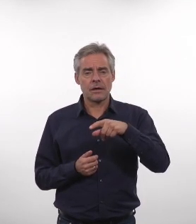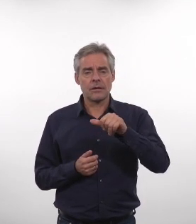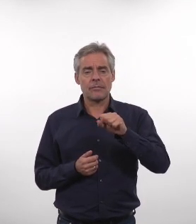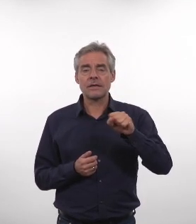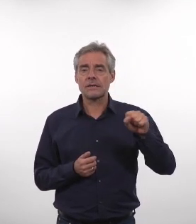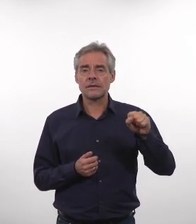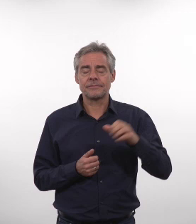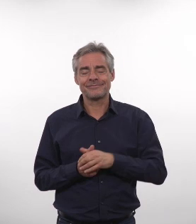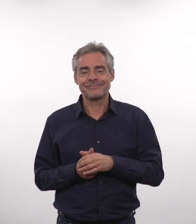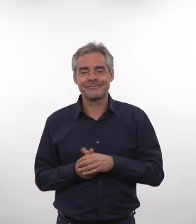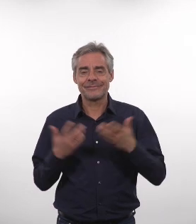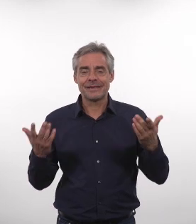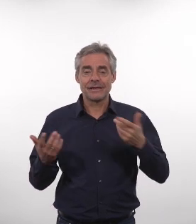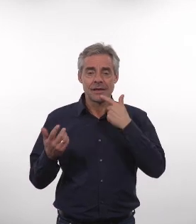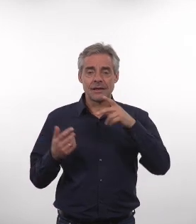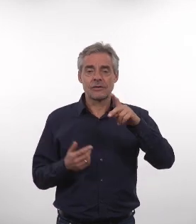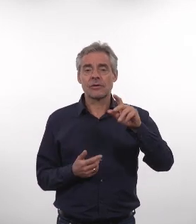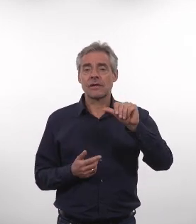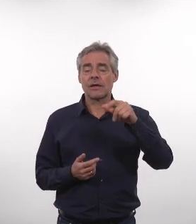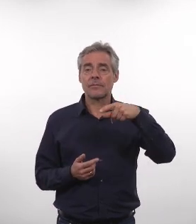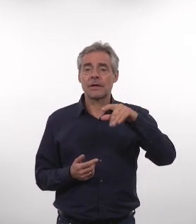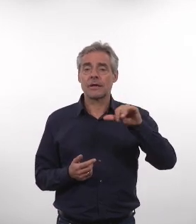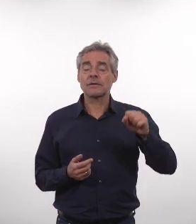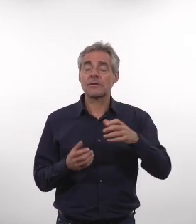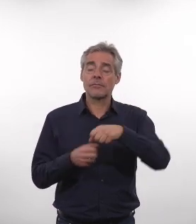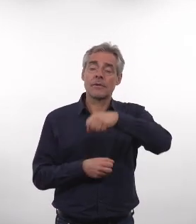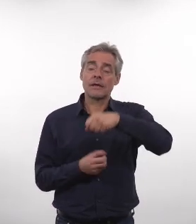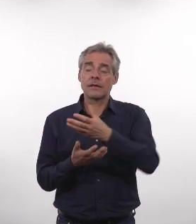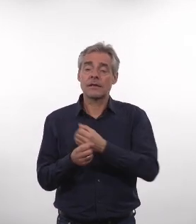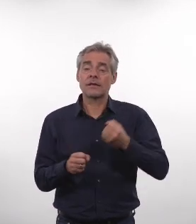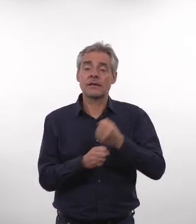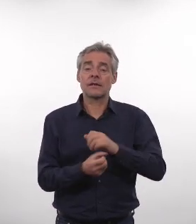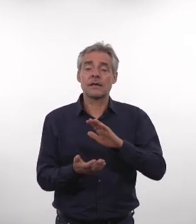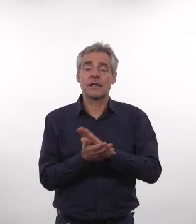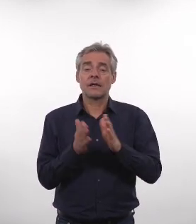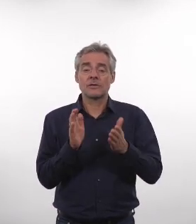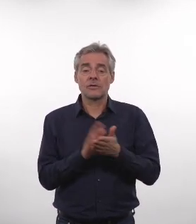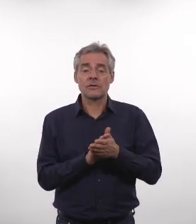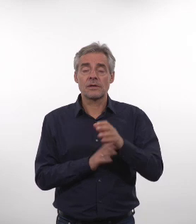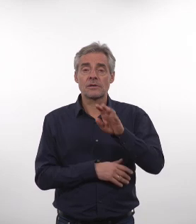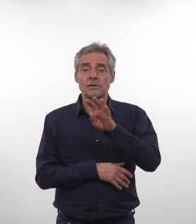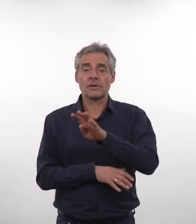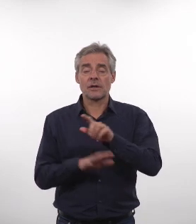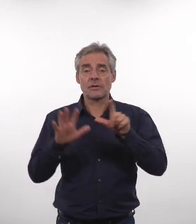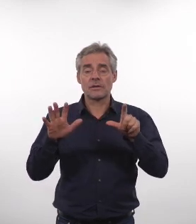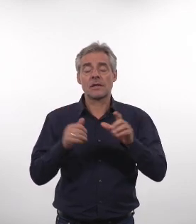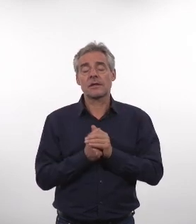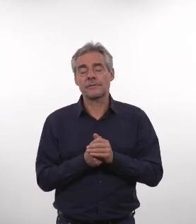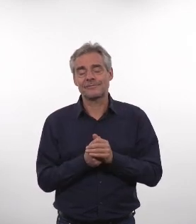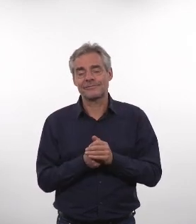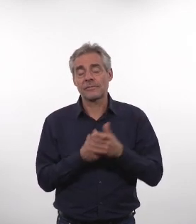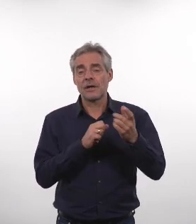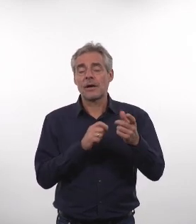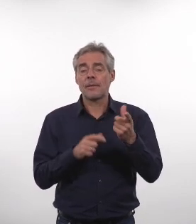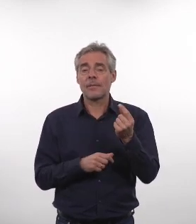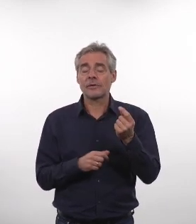somatiques. C'est une mallette qui a été développée par l'association AGUI 47, donc dans le Lot-et-Garonne, en